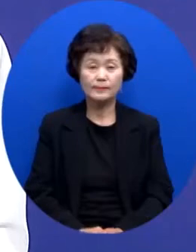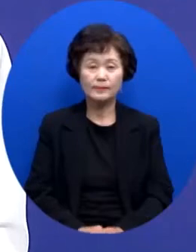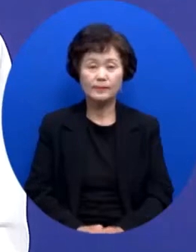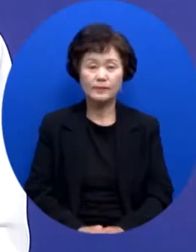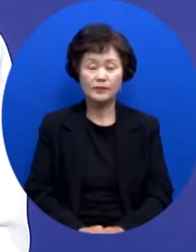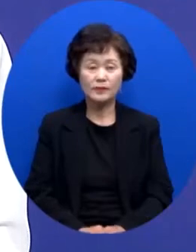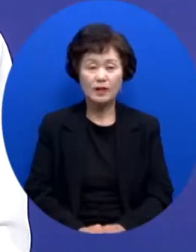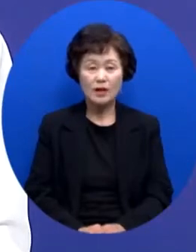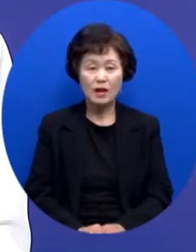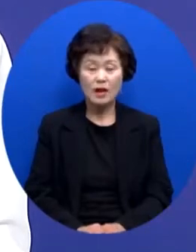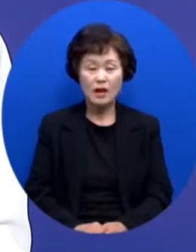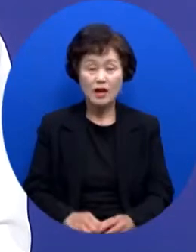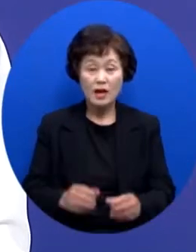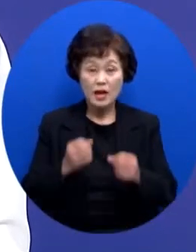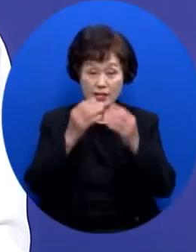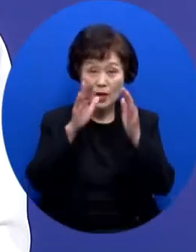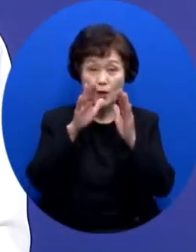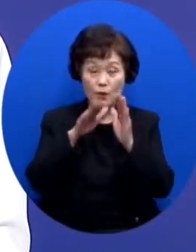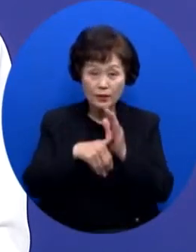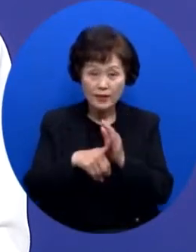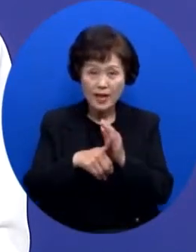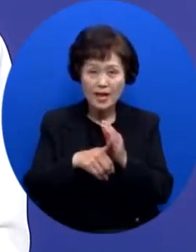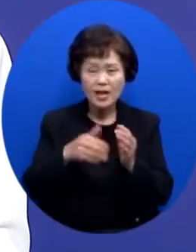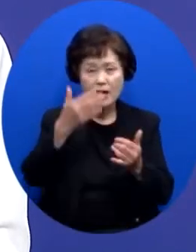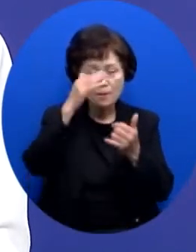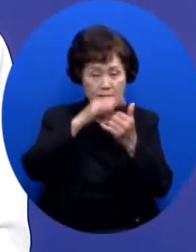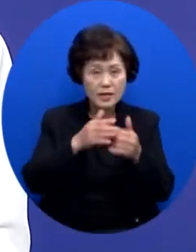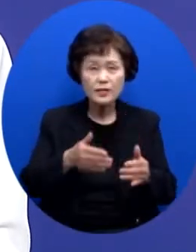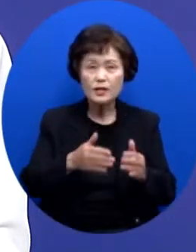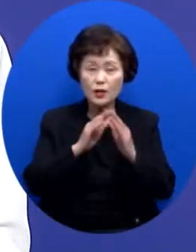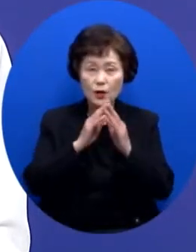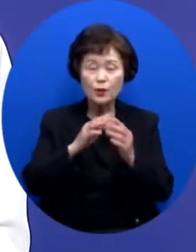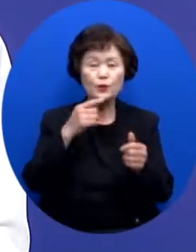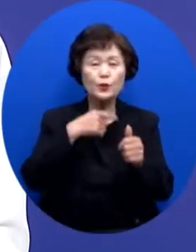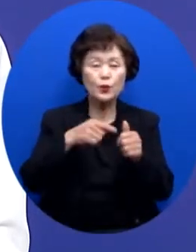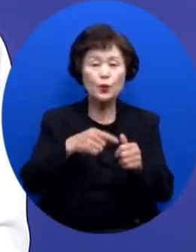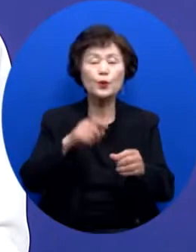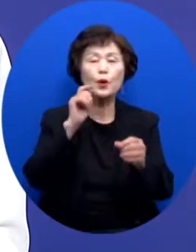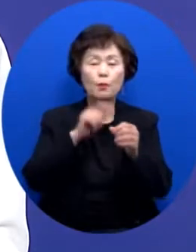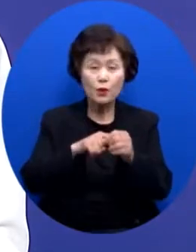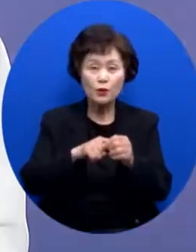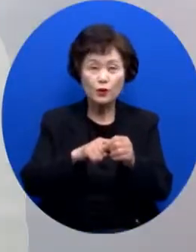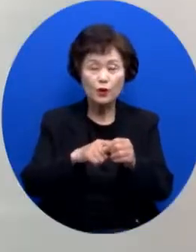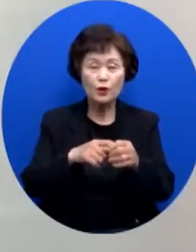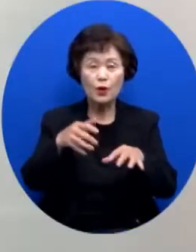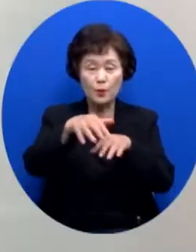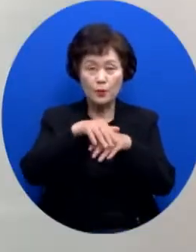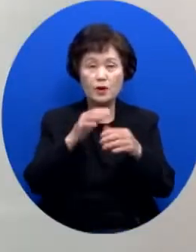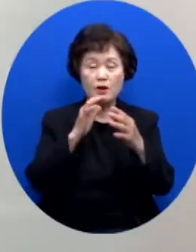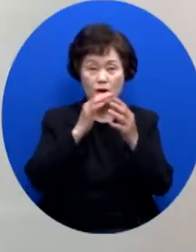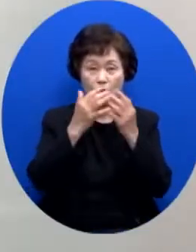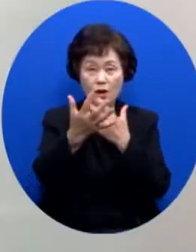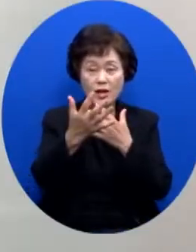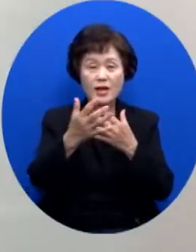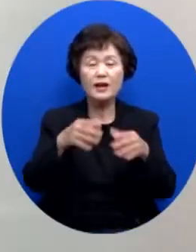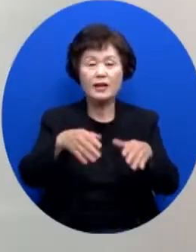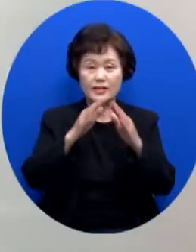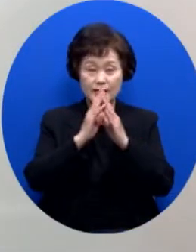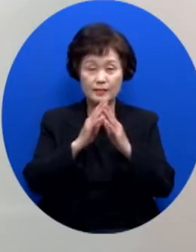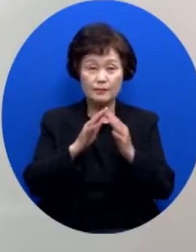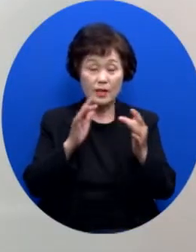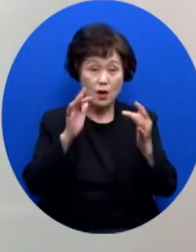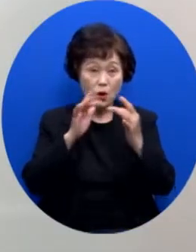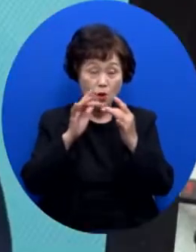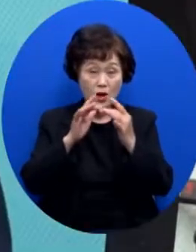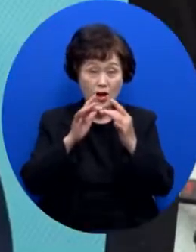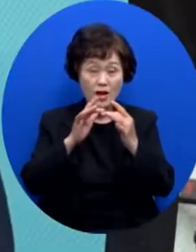뉴 노멀 시대 다음세대를 세우는 교육 목회 를 주제로 컨퍼런스가 열렸습니다 온라인으로 진행한